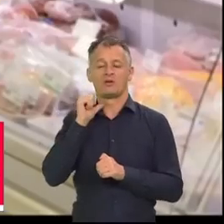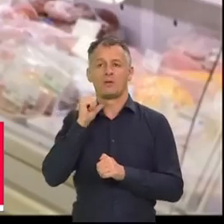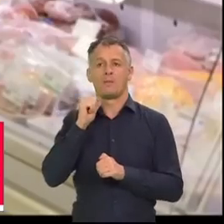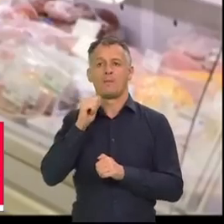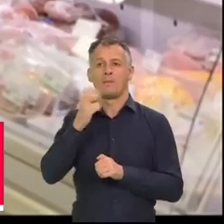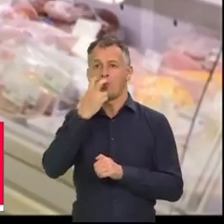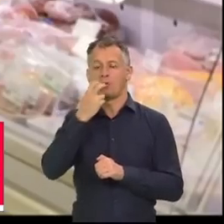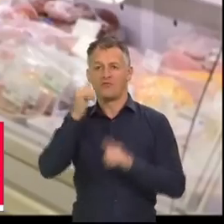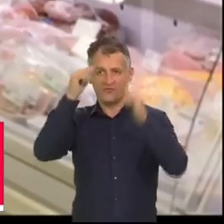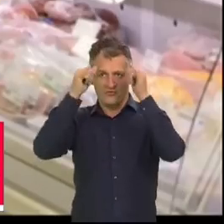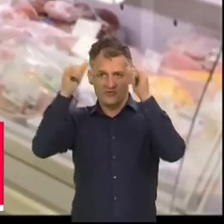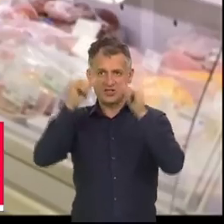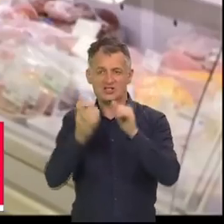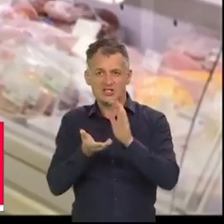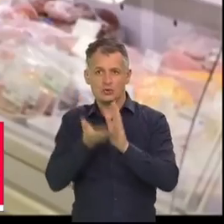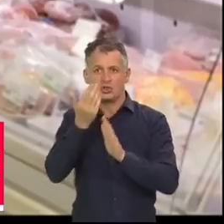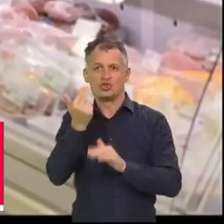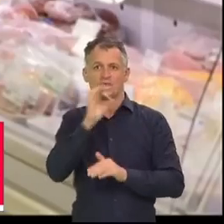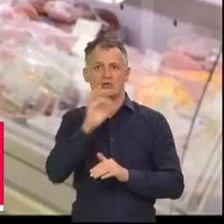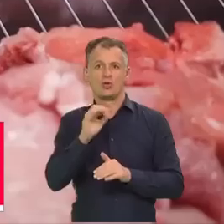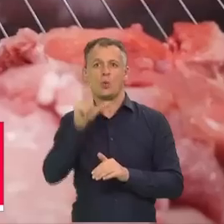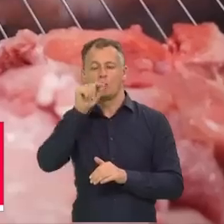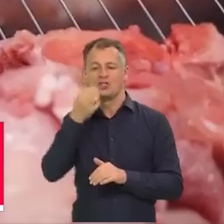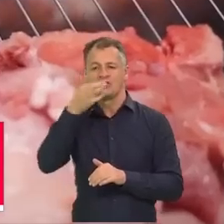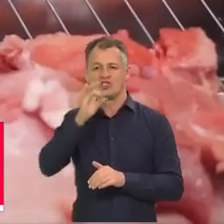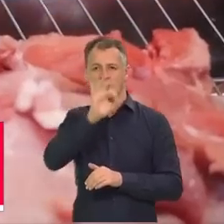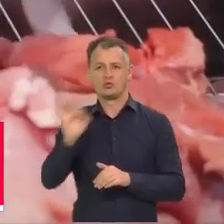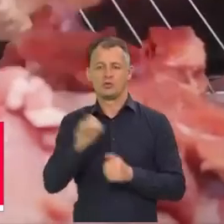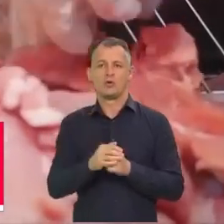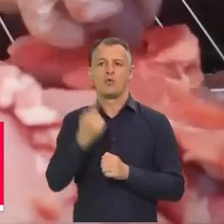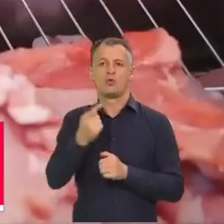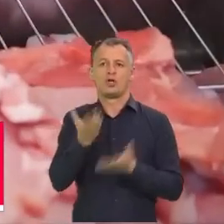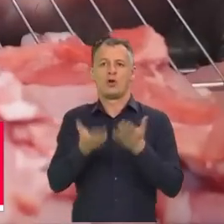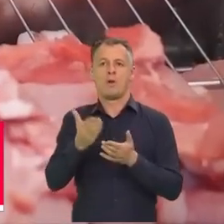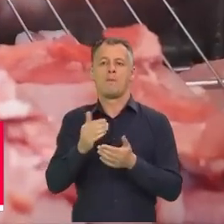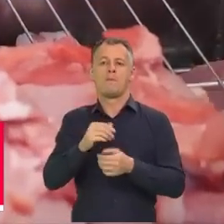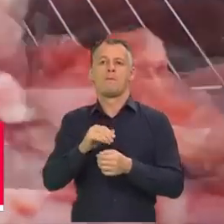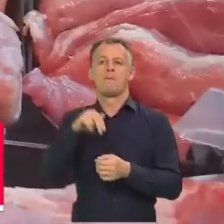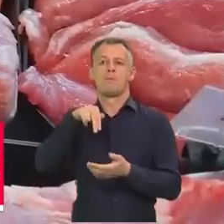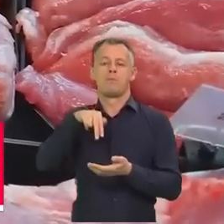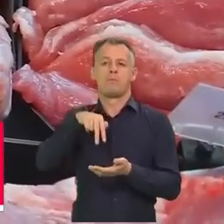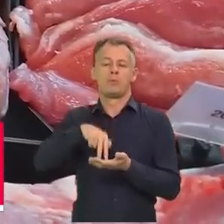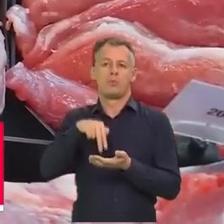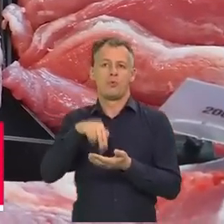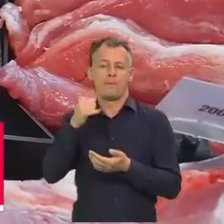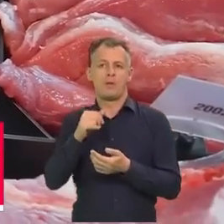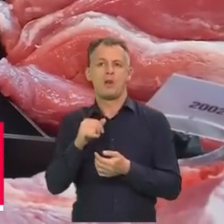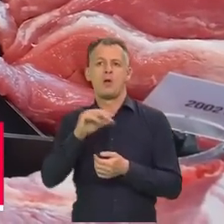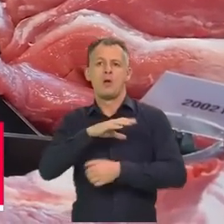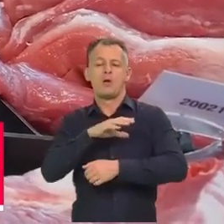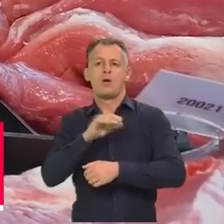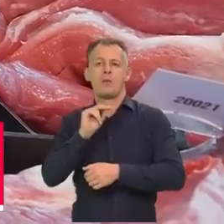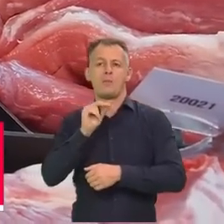scumpit cu 15%, iar cea de pui cu 10%. Un kilogram de pulpă de porc, spre exemplu, costa în 2020 în jur de 20 de lei.